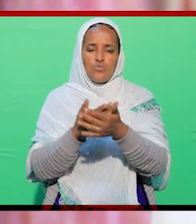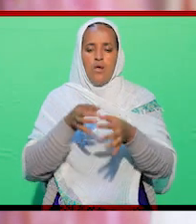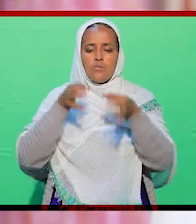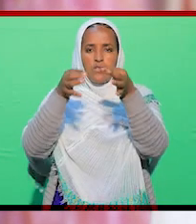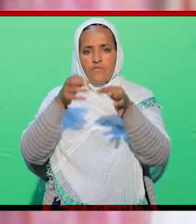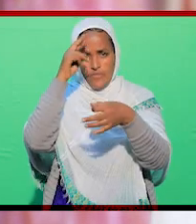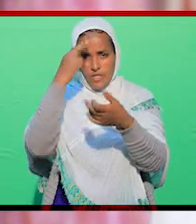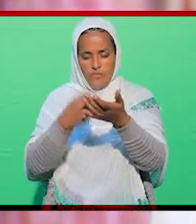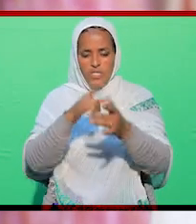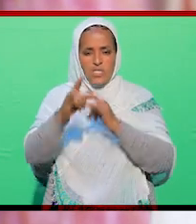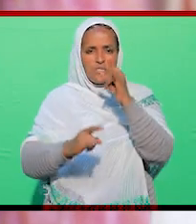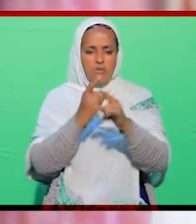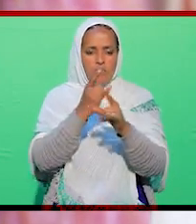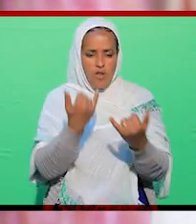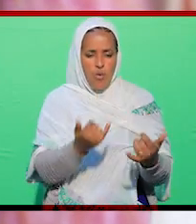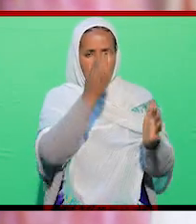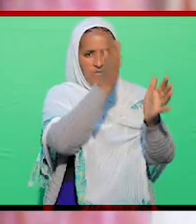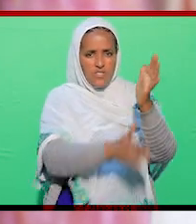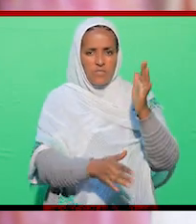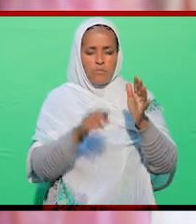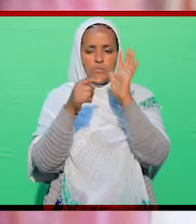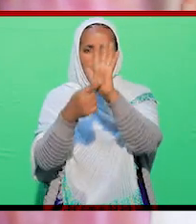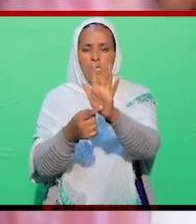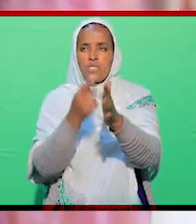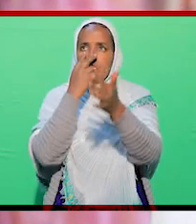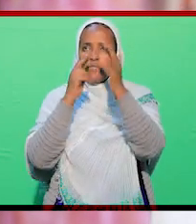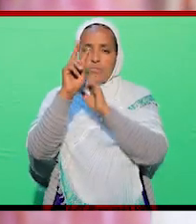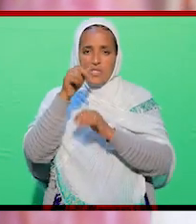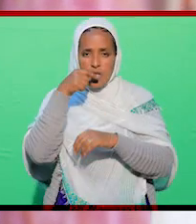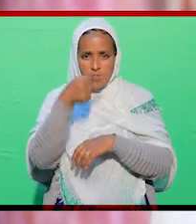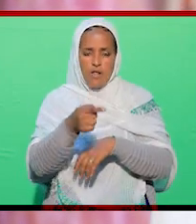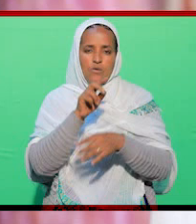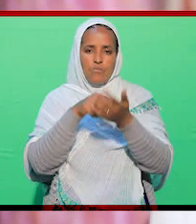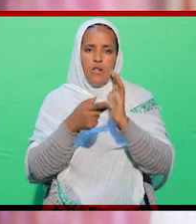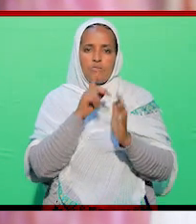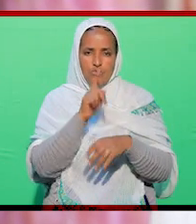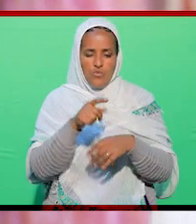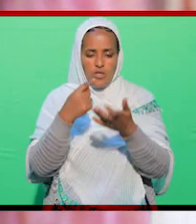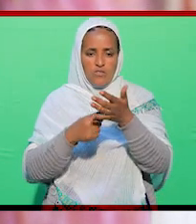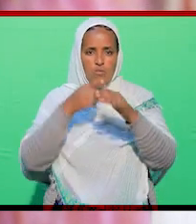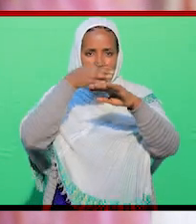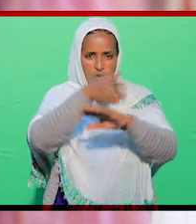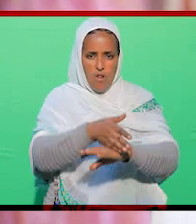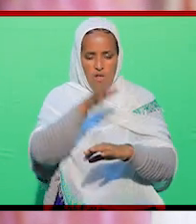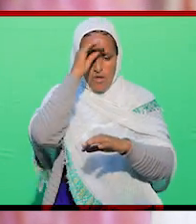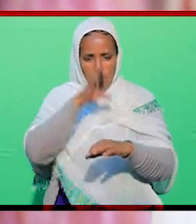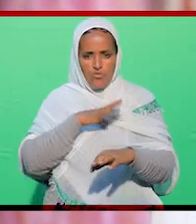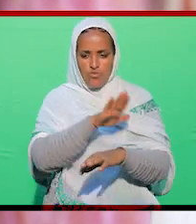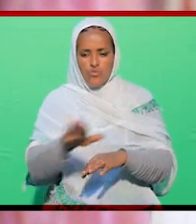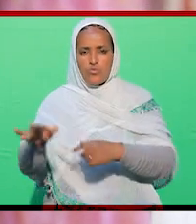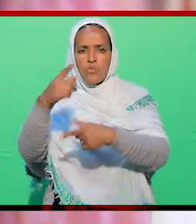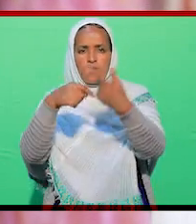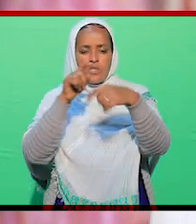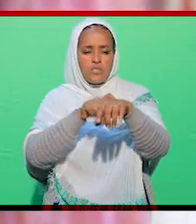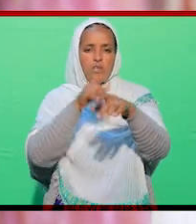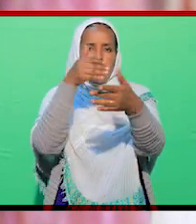ቀጥሉበት የሚል መልእክት ያስተላለፈው በዚህ ዘመን የሚፈጸመውን ምልክት አድርጎ እንደ ትንቢት የተናገረው ነው ማለት ነው። ከዚያ